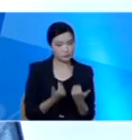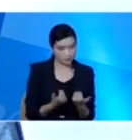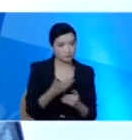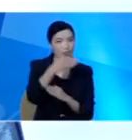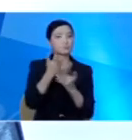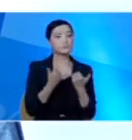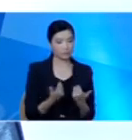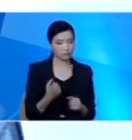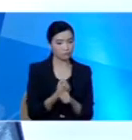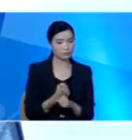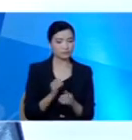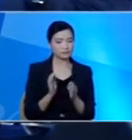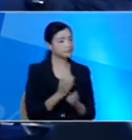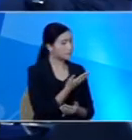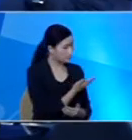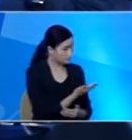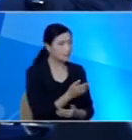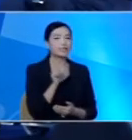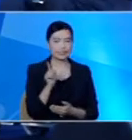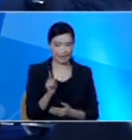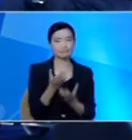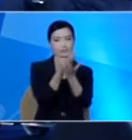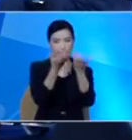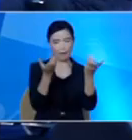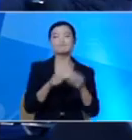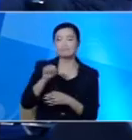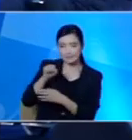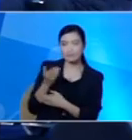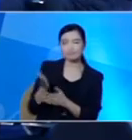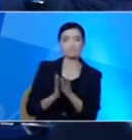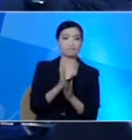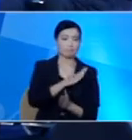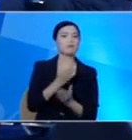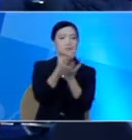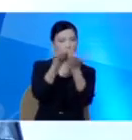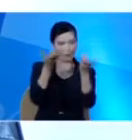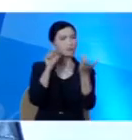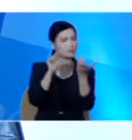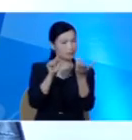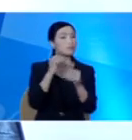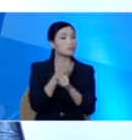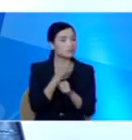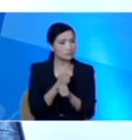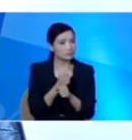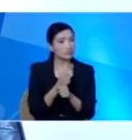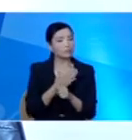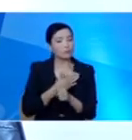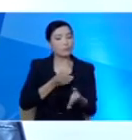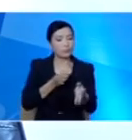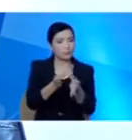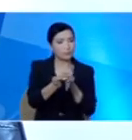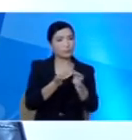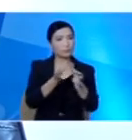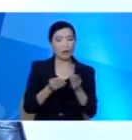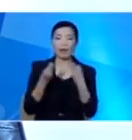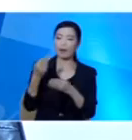จารย ์ครับหลวงพ่อ ตรงนี้เขาเรียกธรรมะ นั่นแหละหลวงพ่อนั่นแหละคือธรรมะนั่นคือสิ่งที่ผมอธิบาย